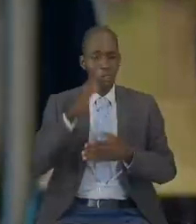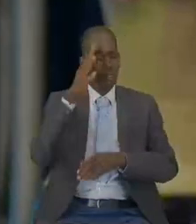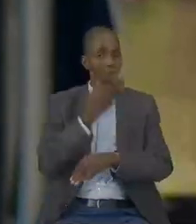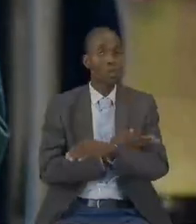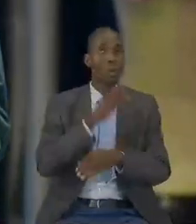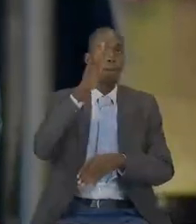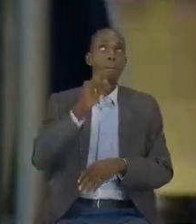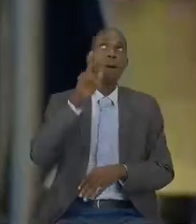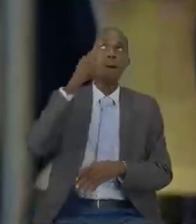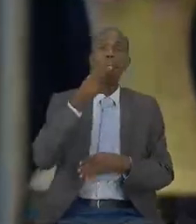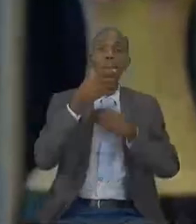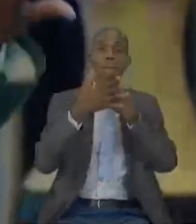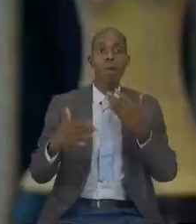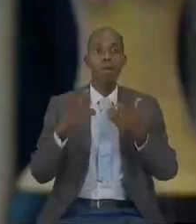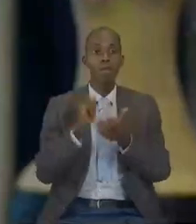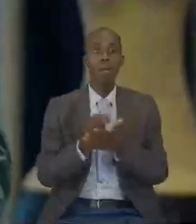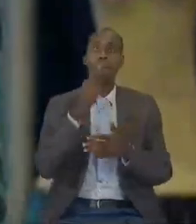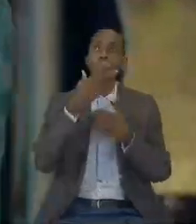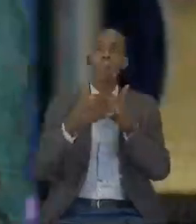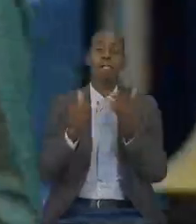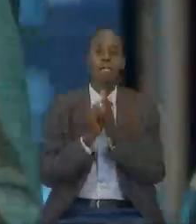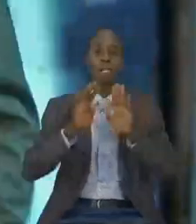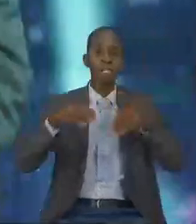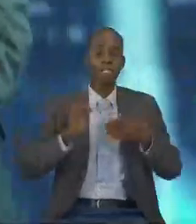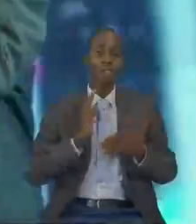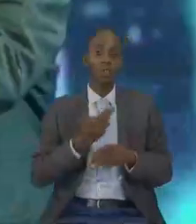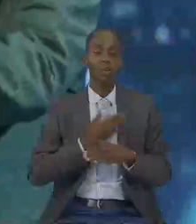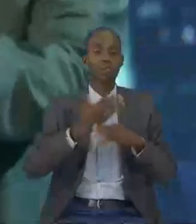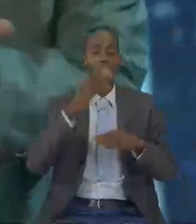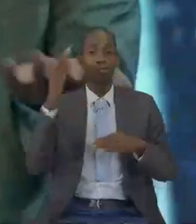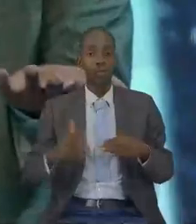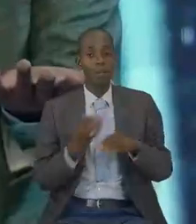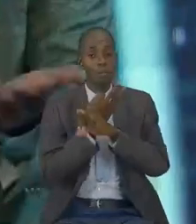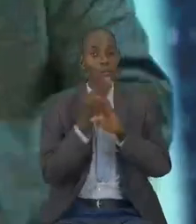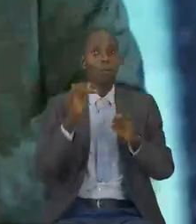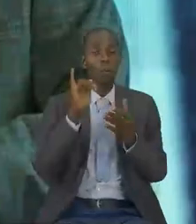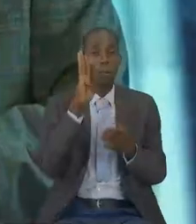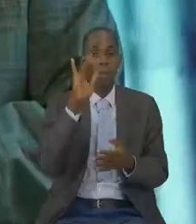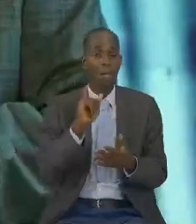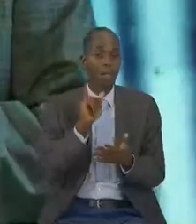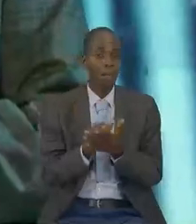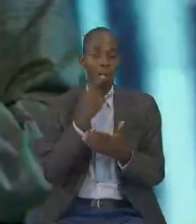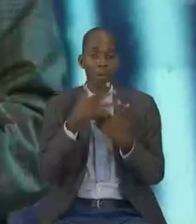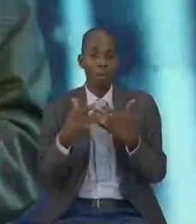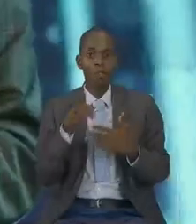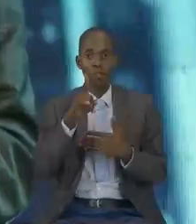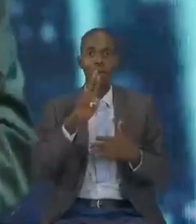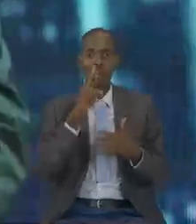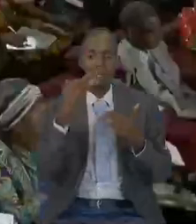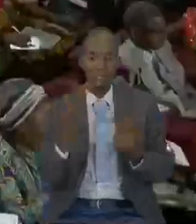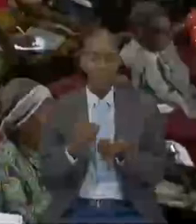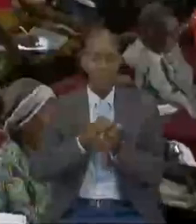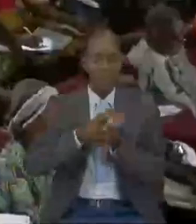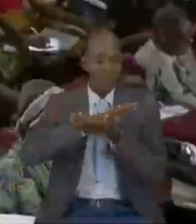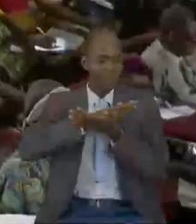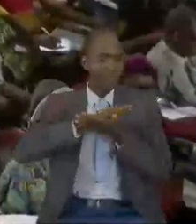unique, par son sang, le sang qui nous accorde la libération totale, par ce sang, il t'a lavé